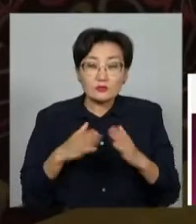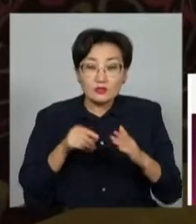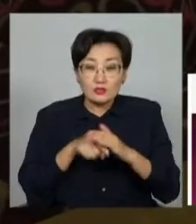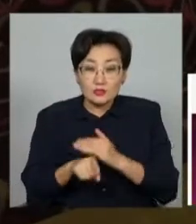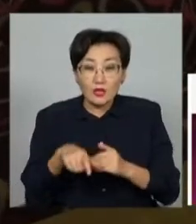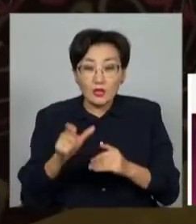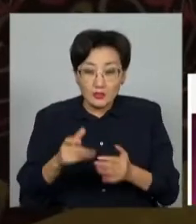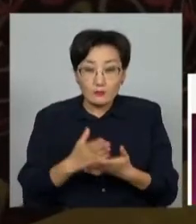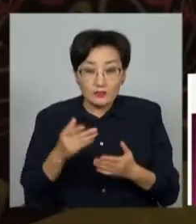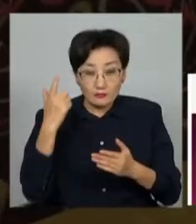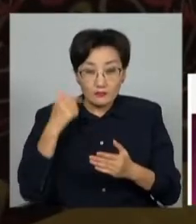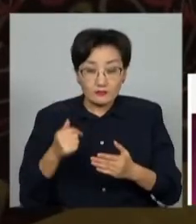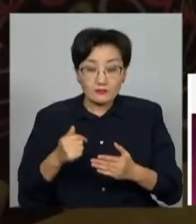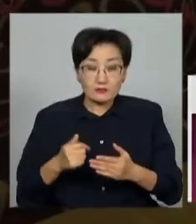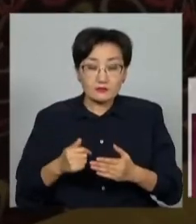білесің.